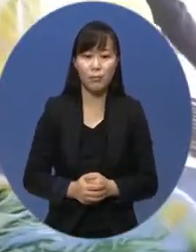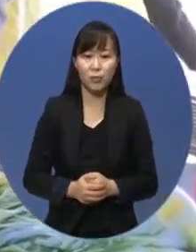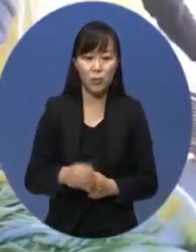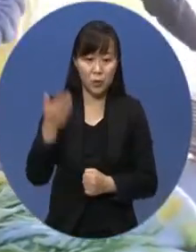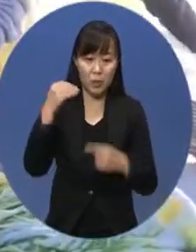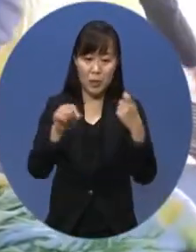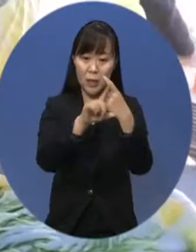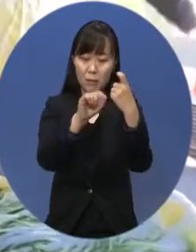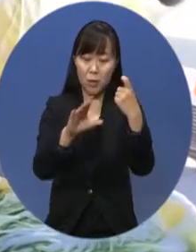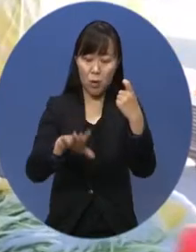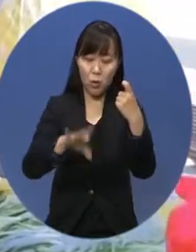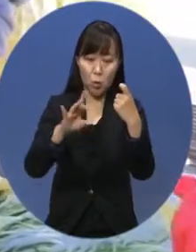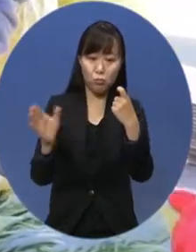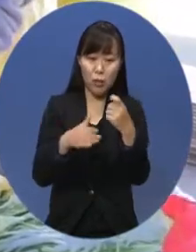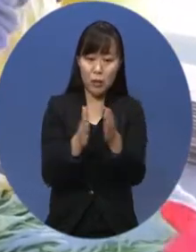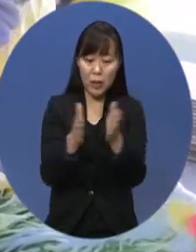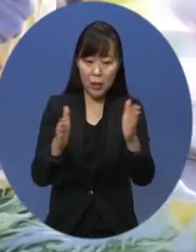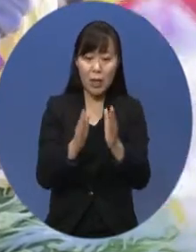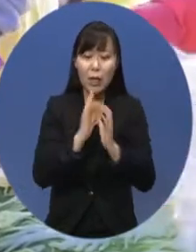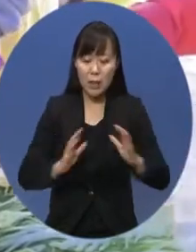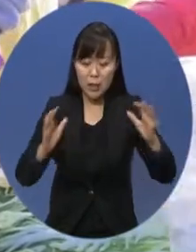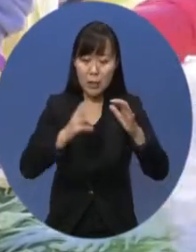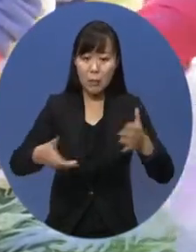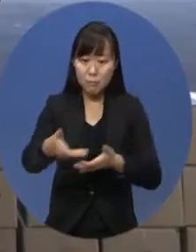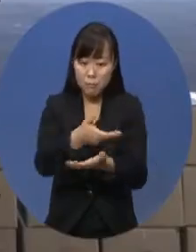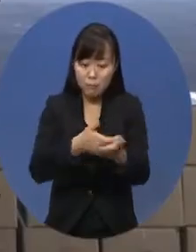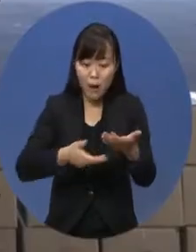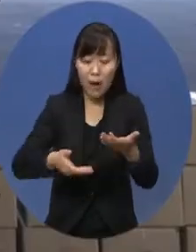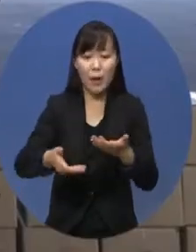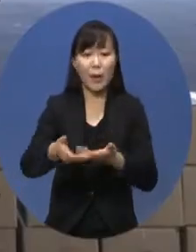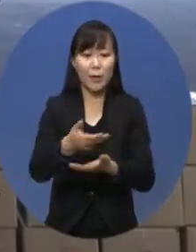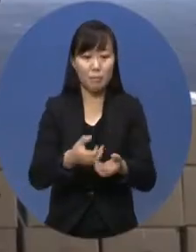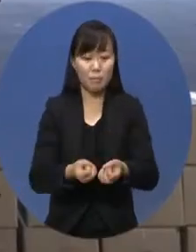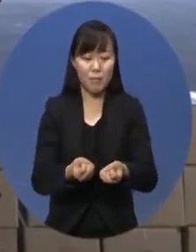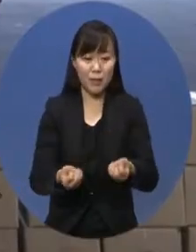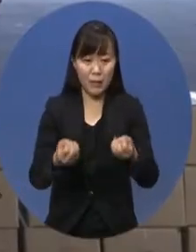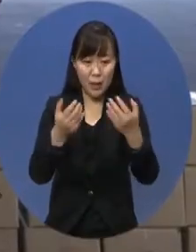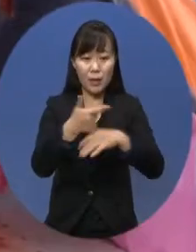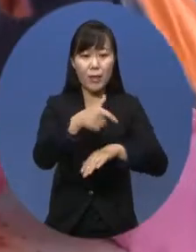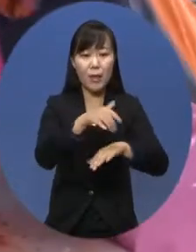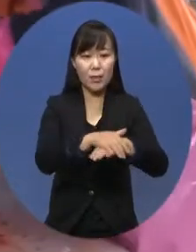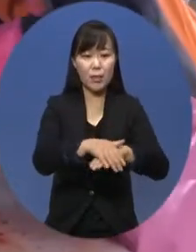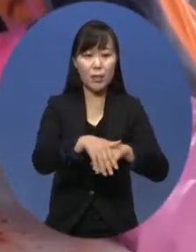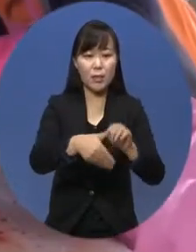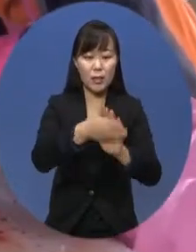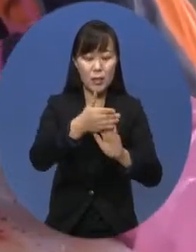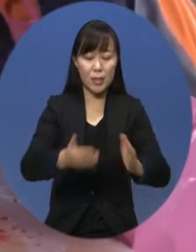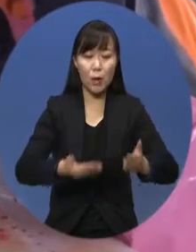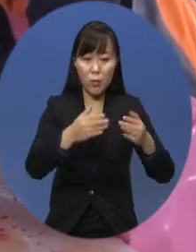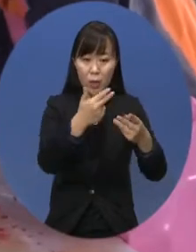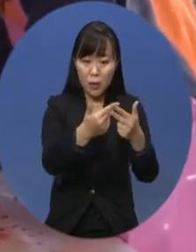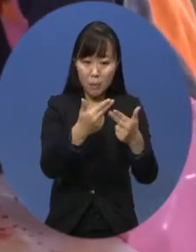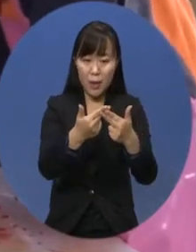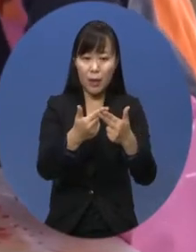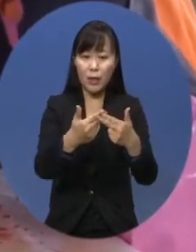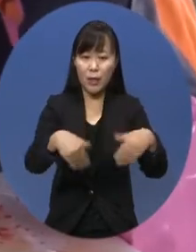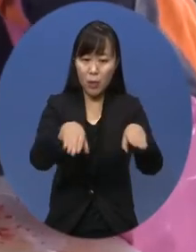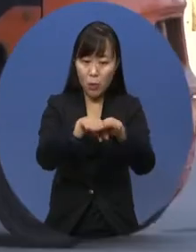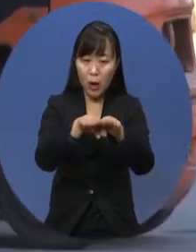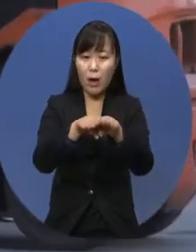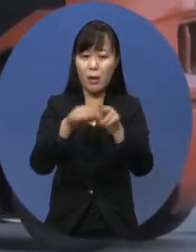지난 11월 초부터 시작된 김장 나눔 행사가 대전시 자원봉사협회를 시작으로 각 기관과